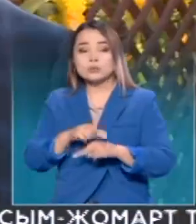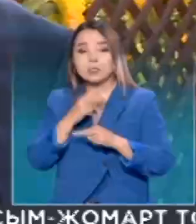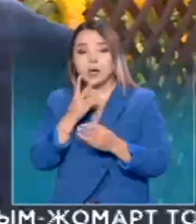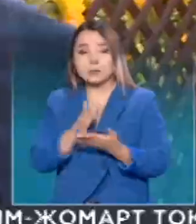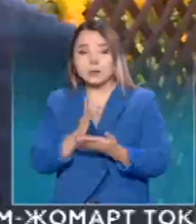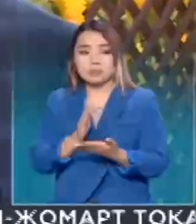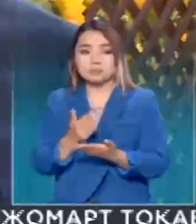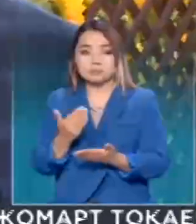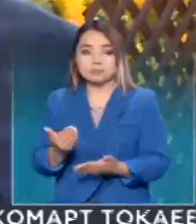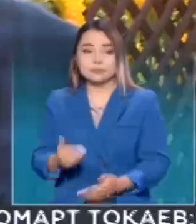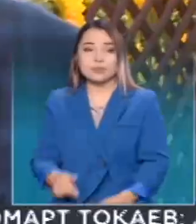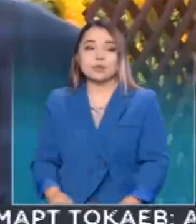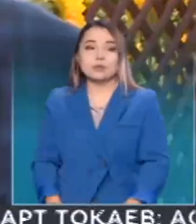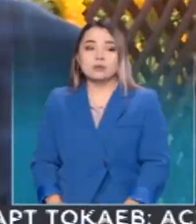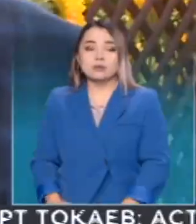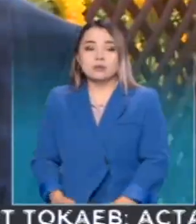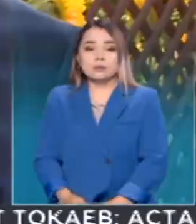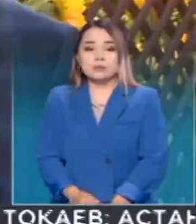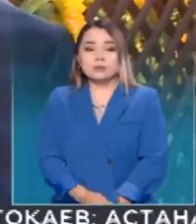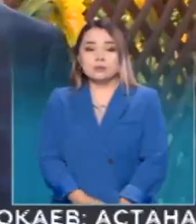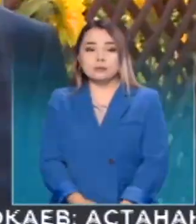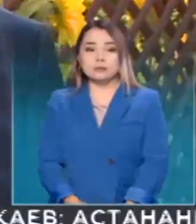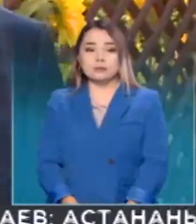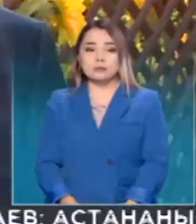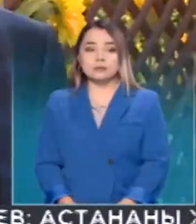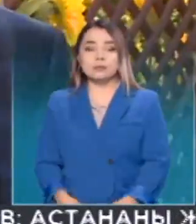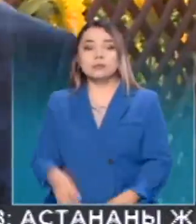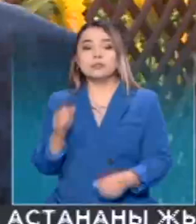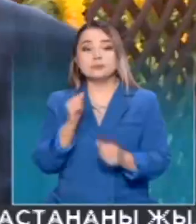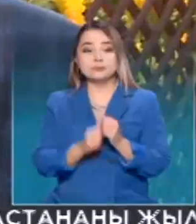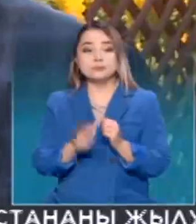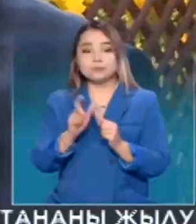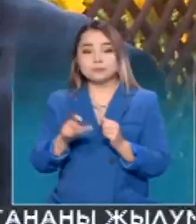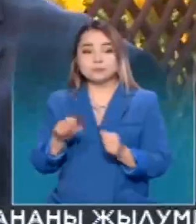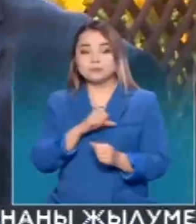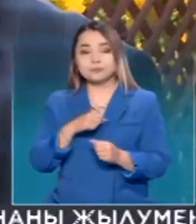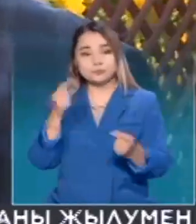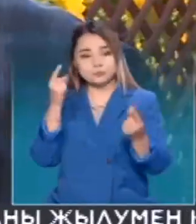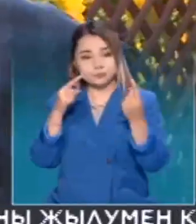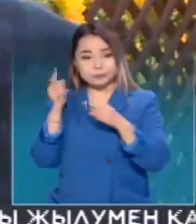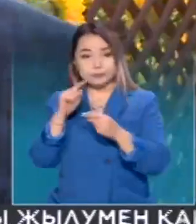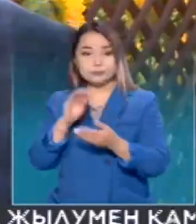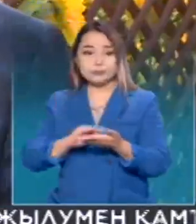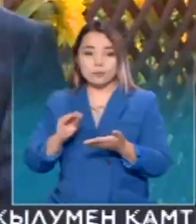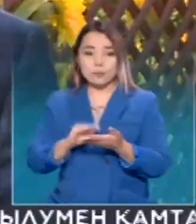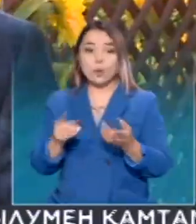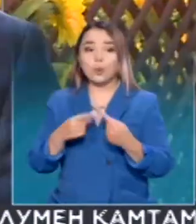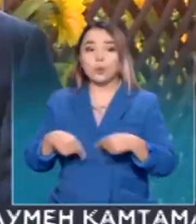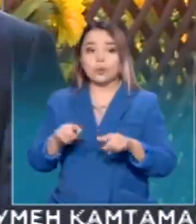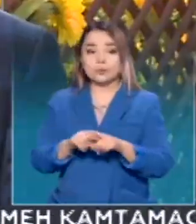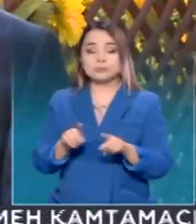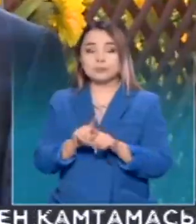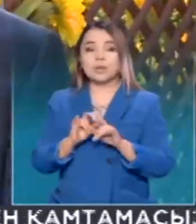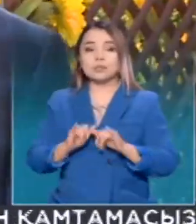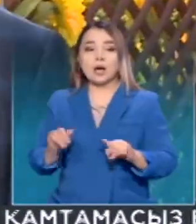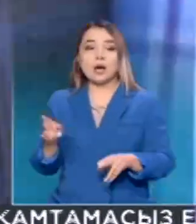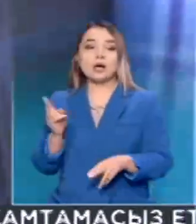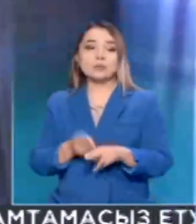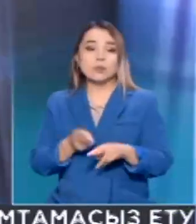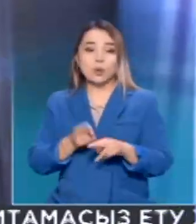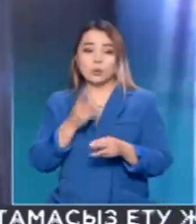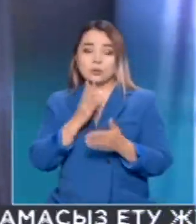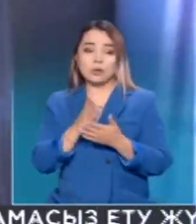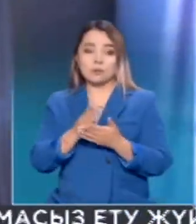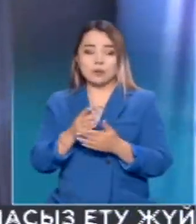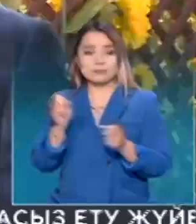ұстанады. Кейін кезде байқап отырмыз, әркім ойына келгенін жатып жаза береді. Бұл қоғамның алға дамуына кедергісін келтіреді.